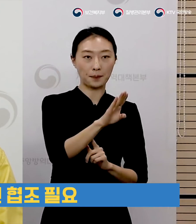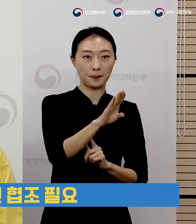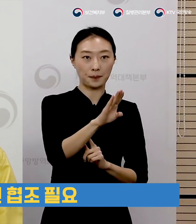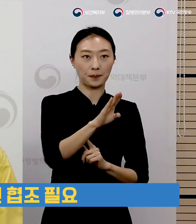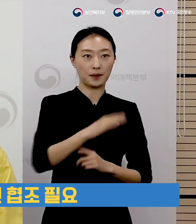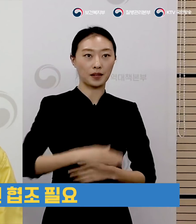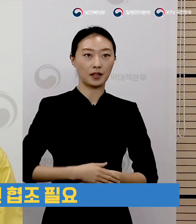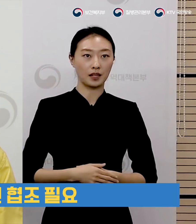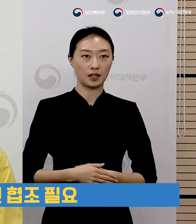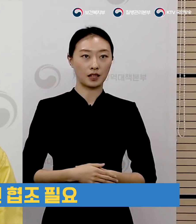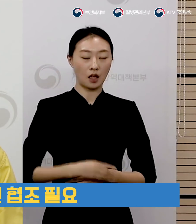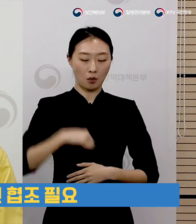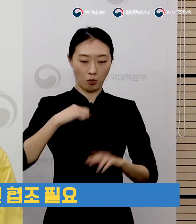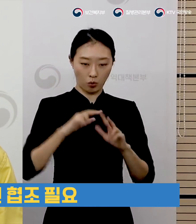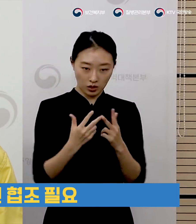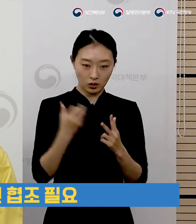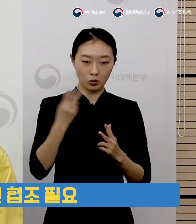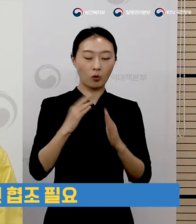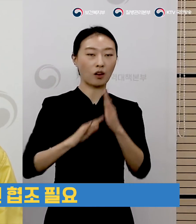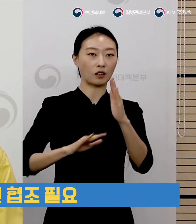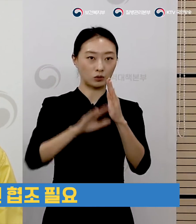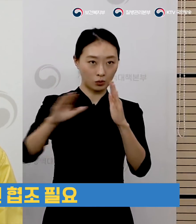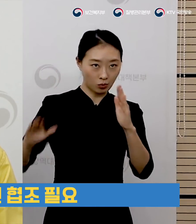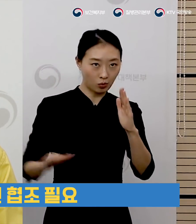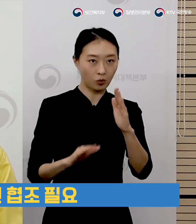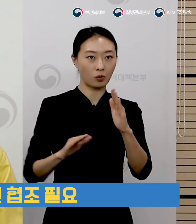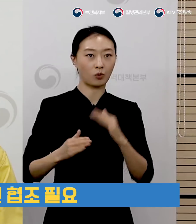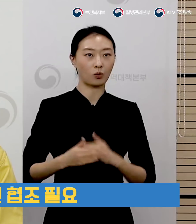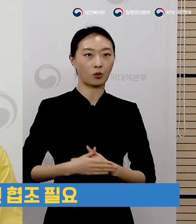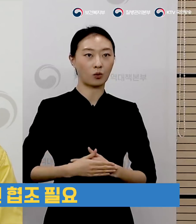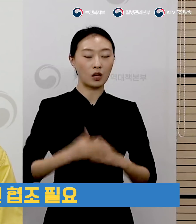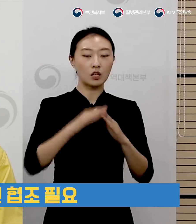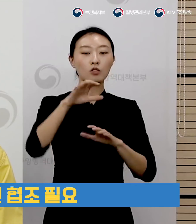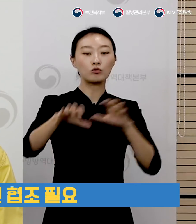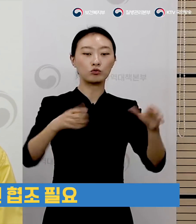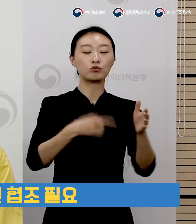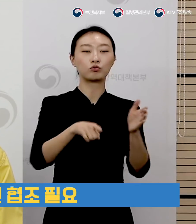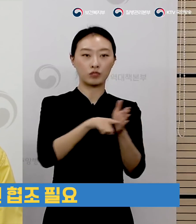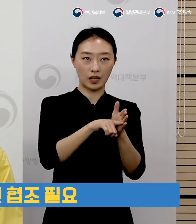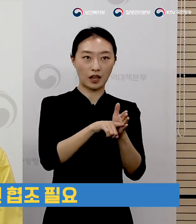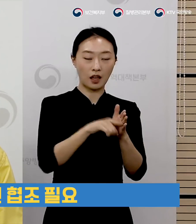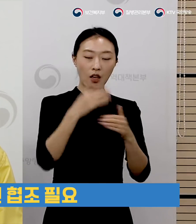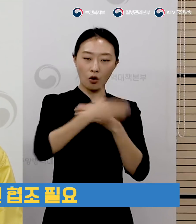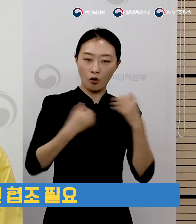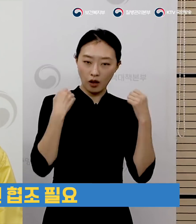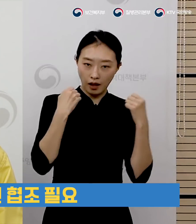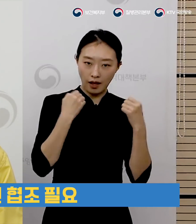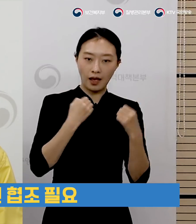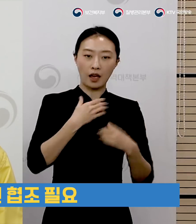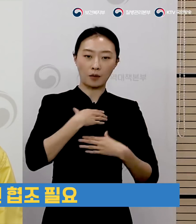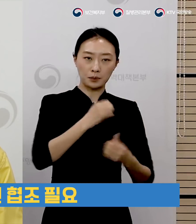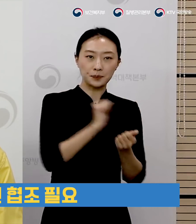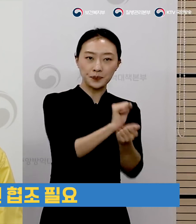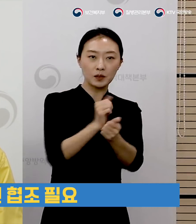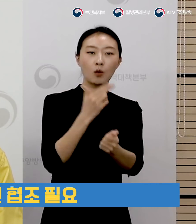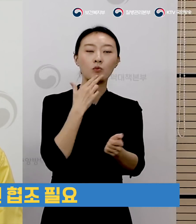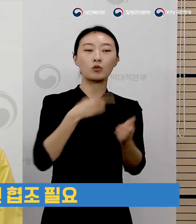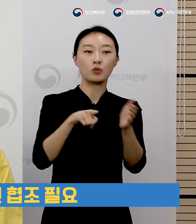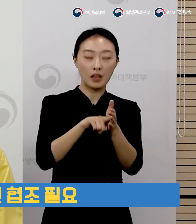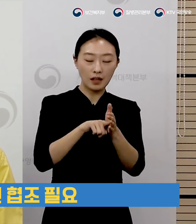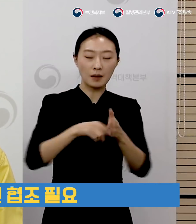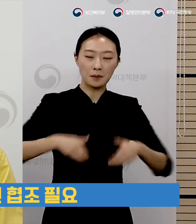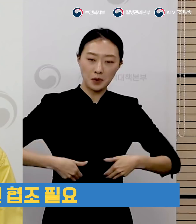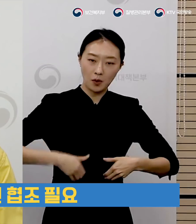자가격리 되신 분 본인과 그분의 가족 그리고 이웃을 위해서 이웃의 건강과 안전을 위해서 꼭 필요한